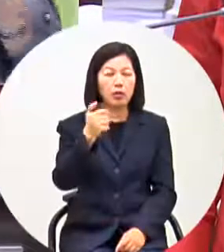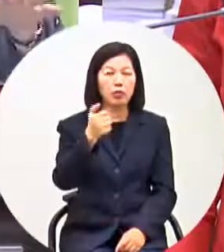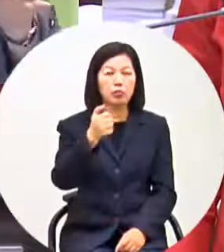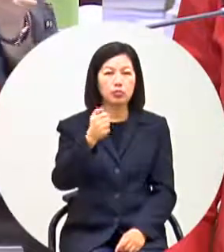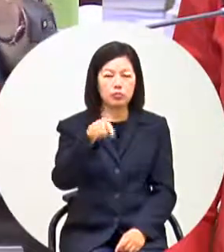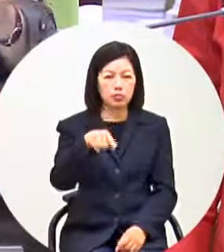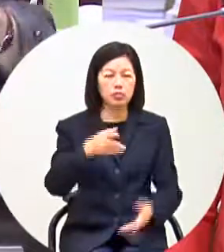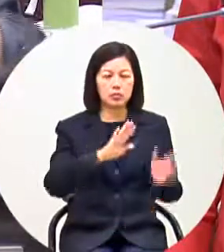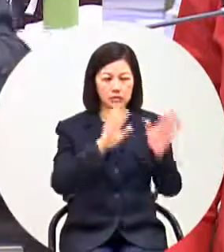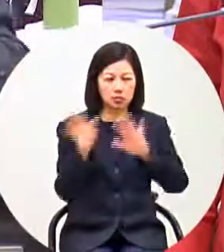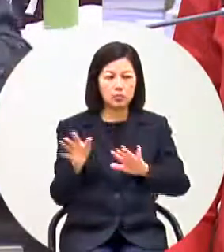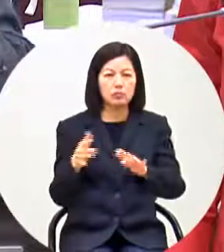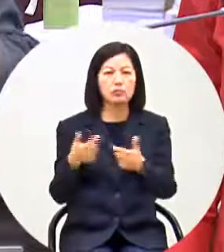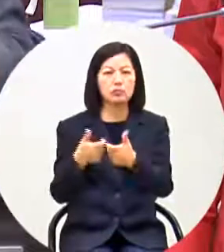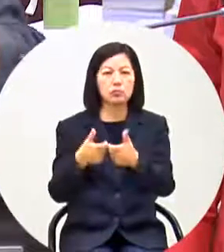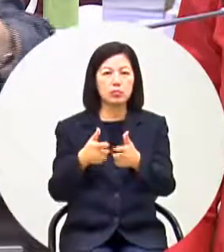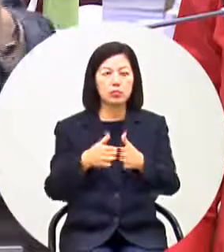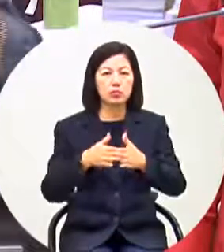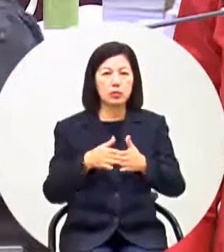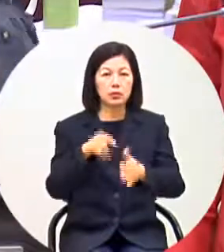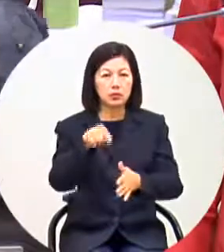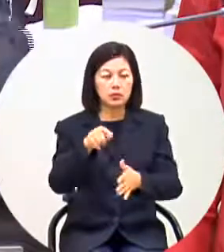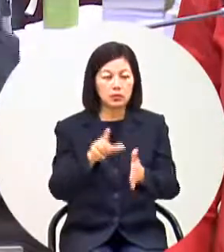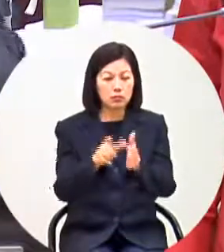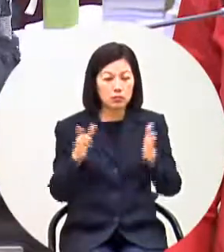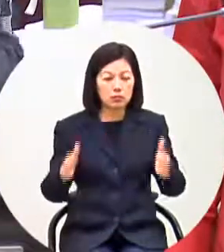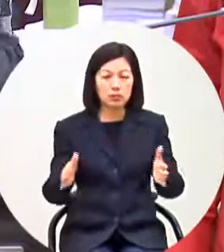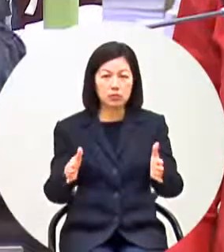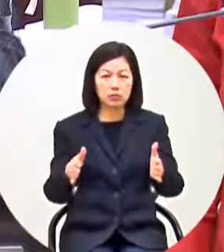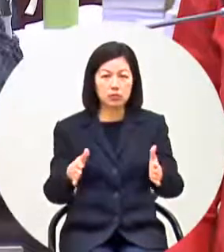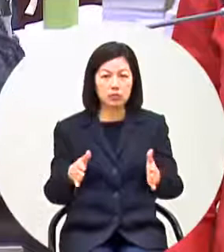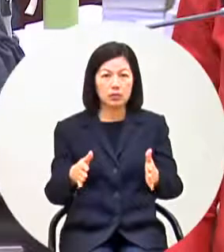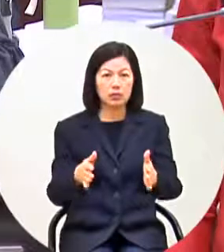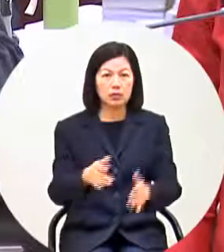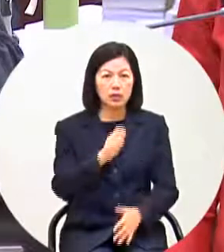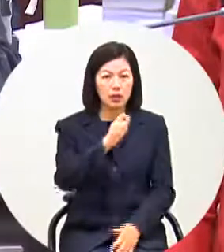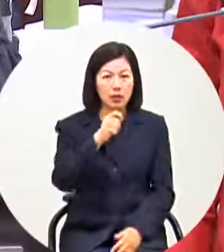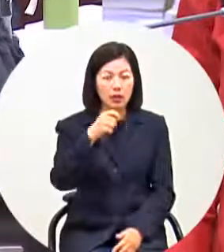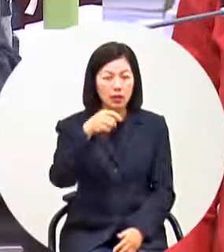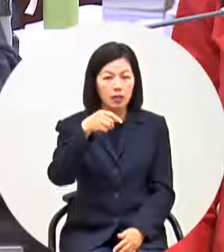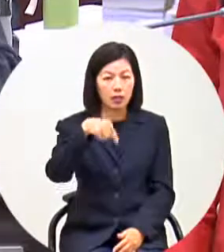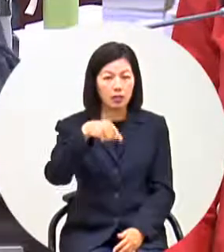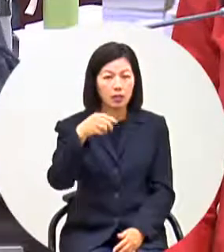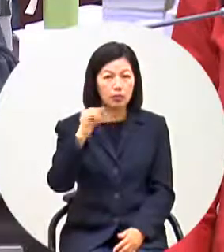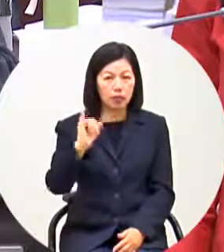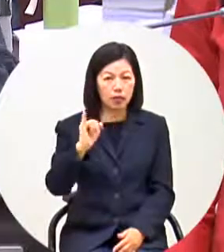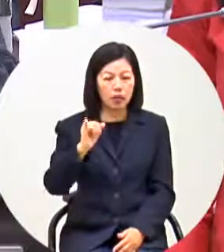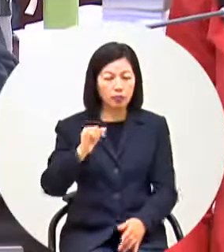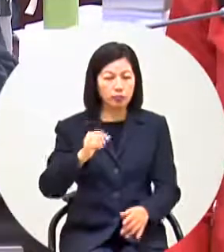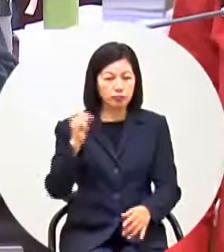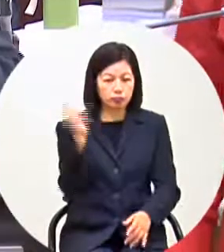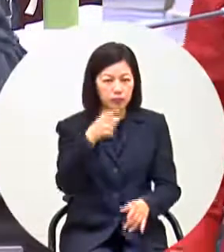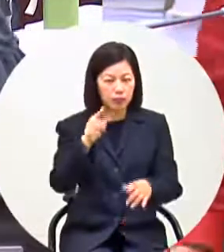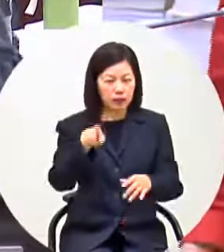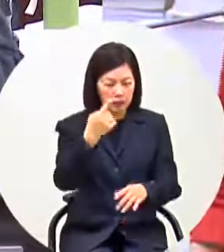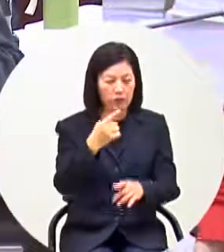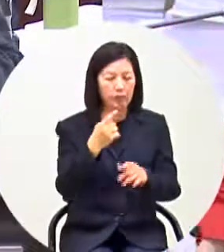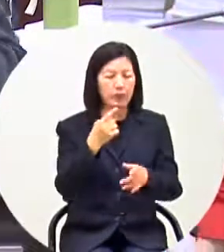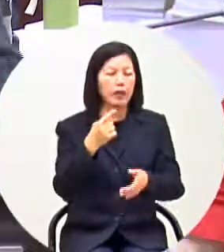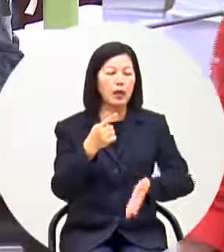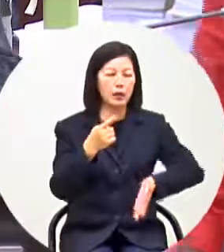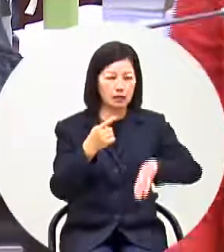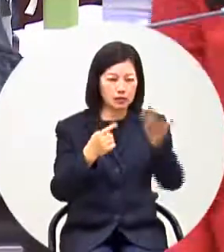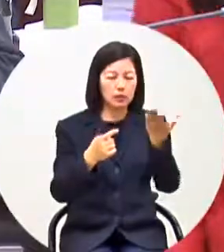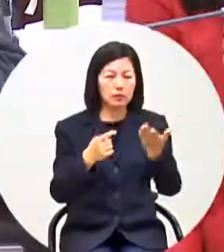为在这一段时间 AQI 都有可能大于100以上啊，所以我们会认为这3个月大